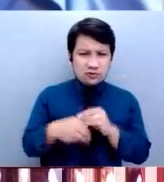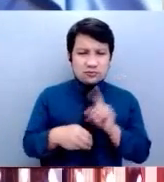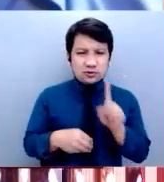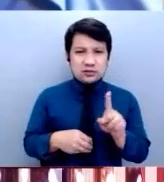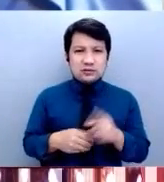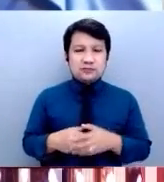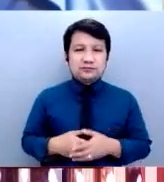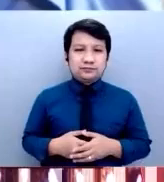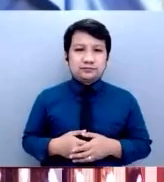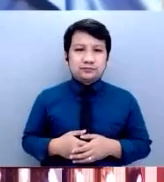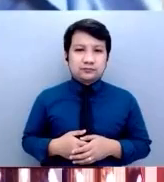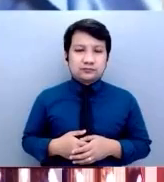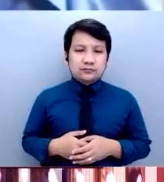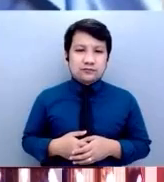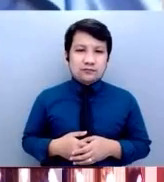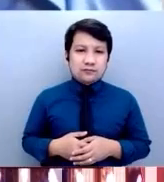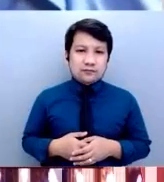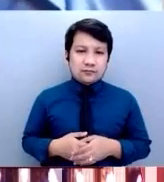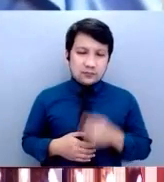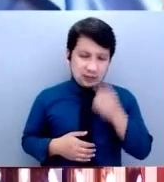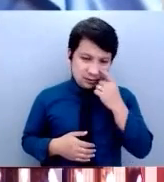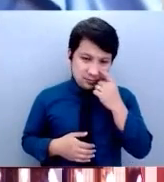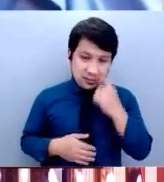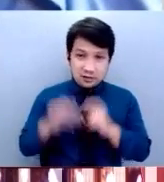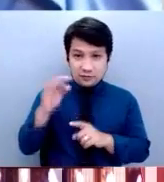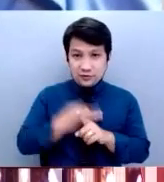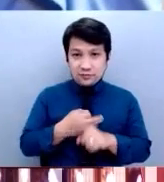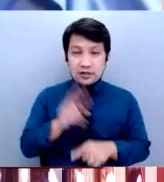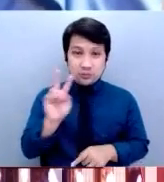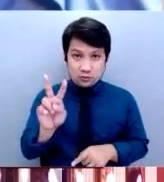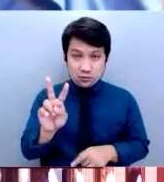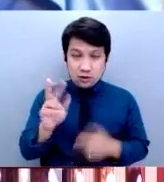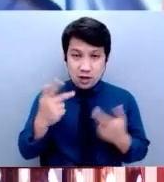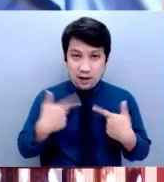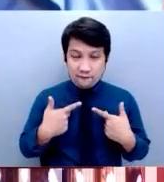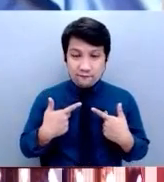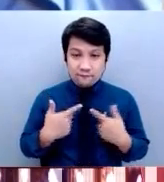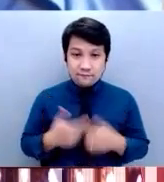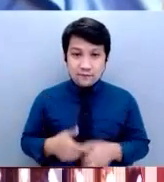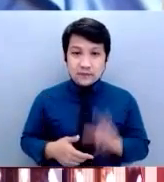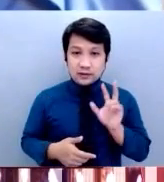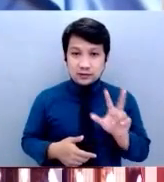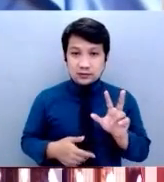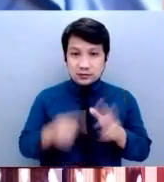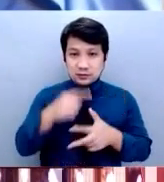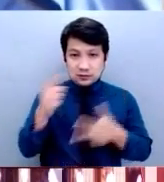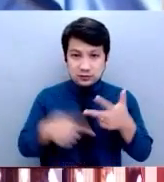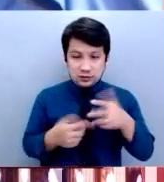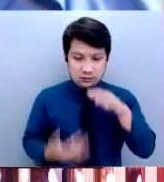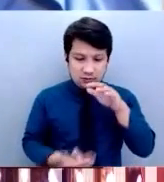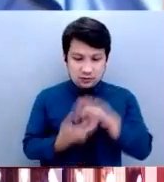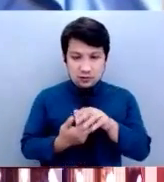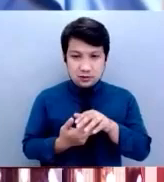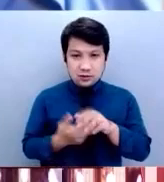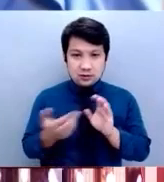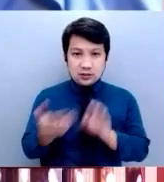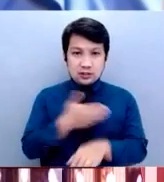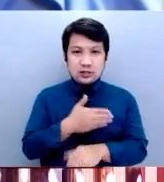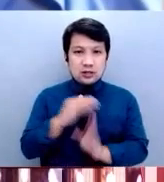iba ng konti. On February 2, we'll have at least 3 commissioners retiring from